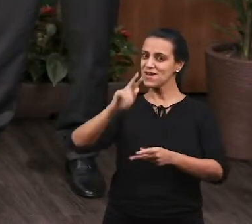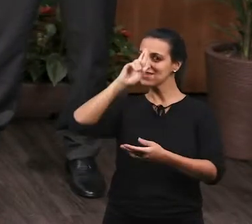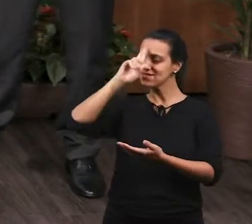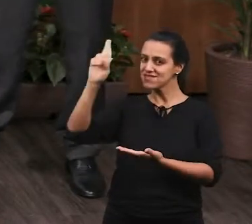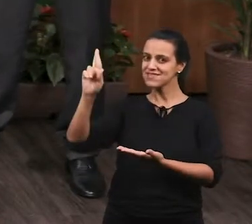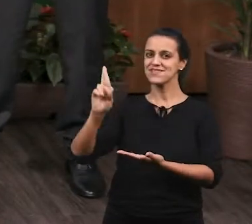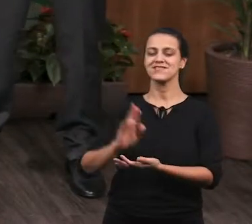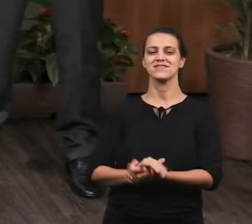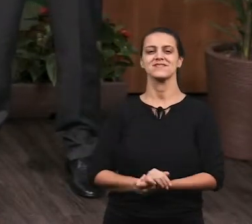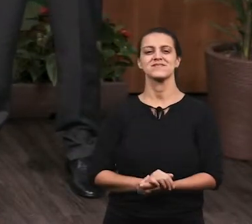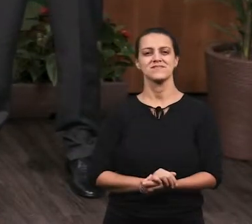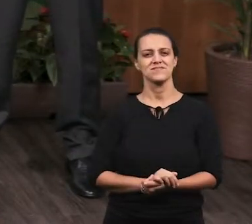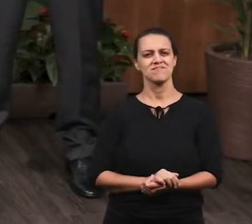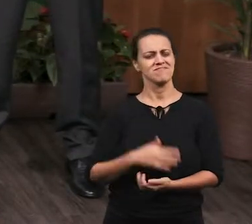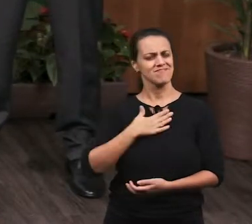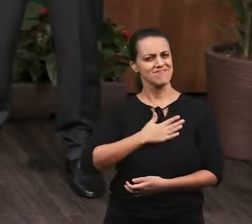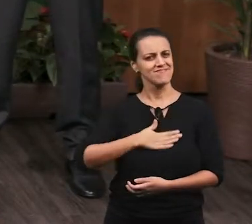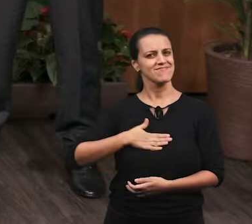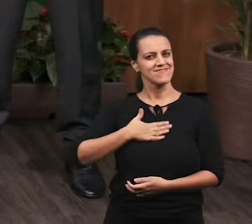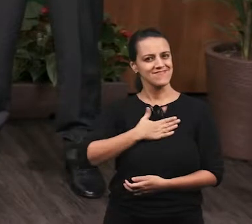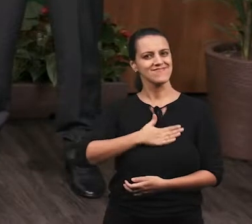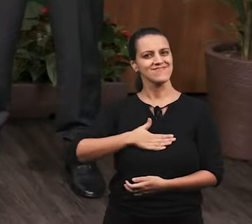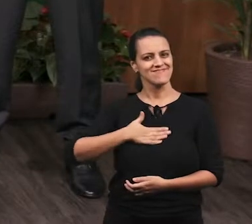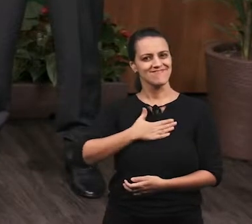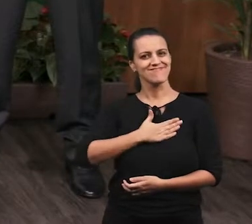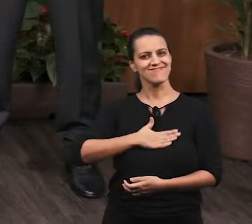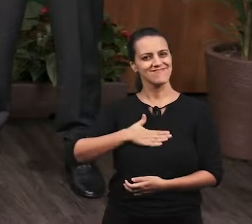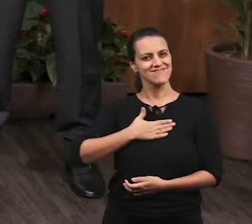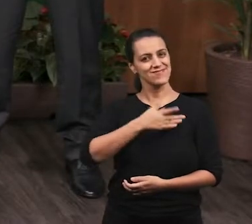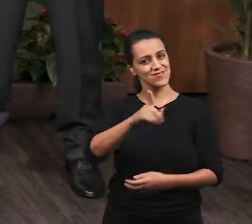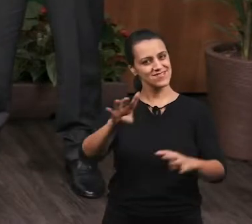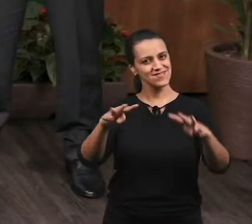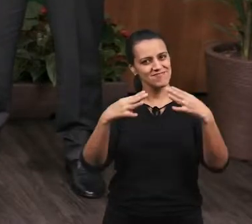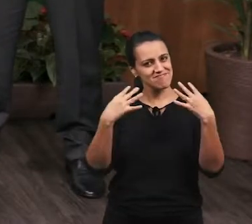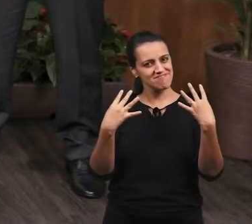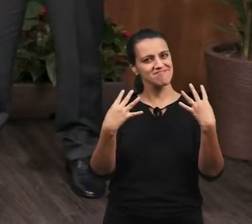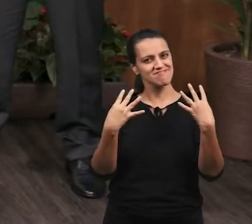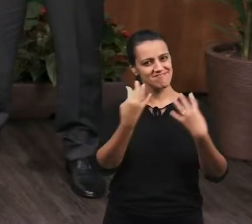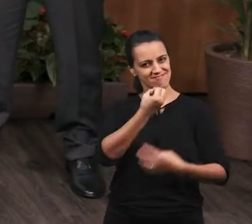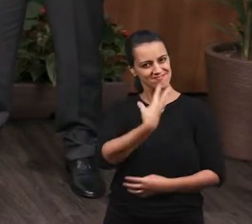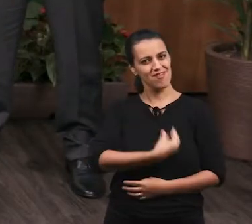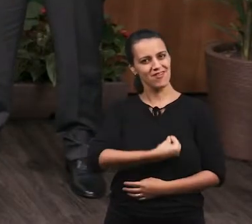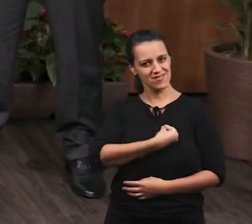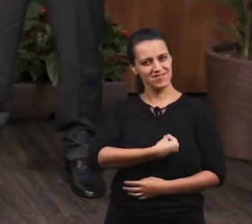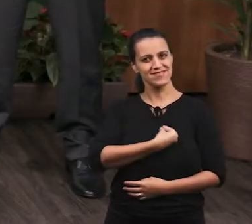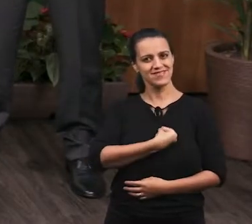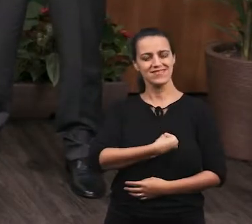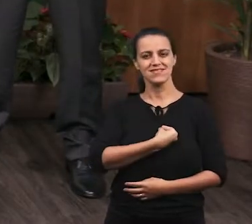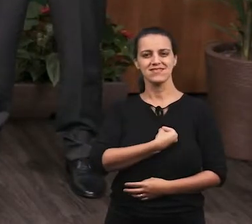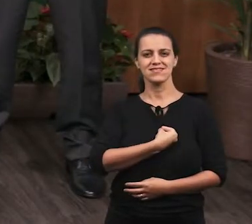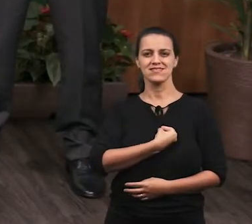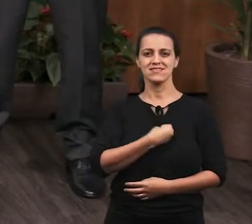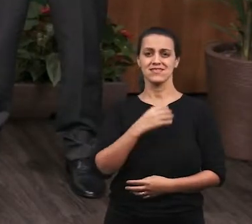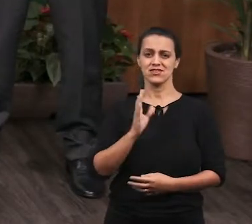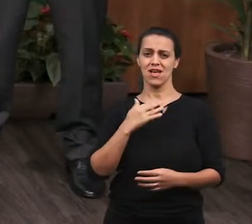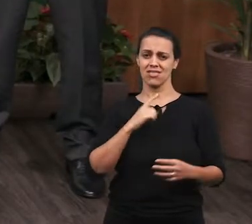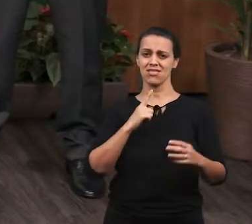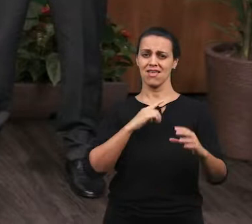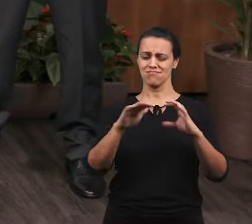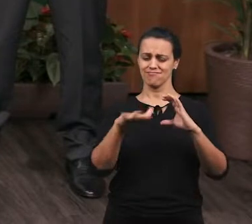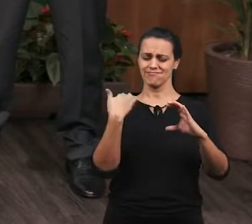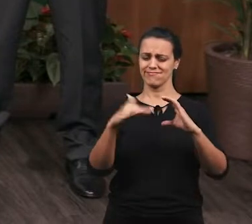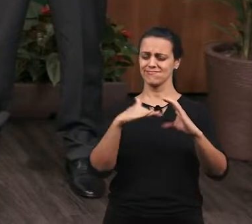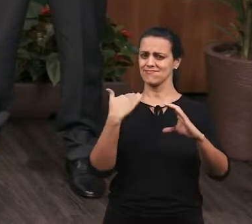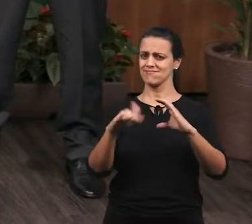пастор Сержа, мир Божий. Это великая радость знать, что вы смотрите эту программу. Нам